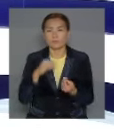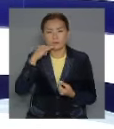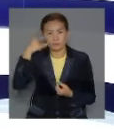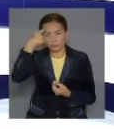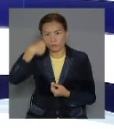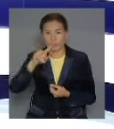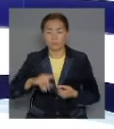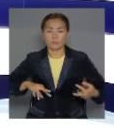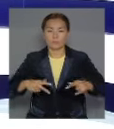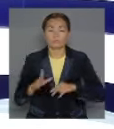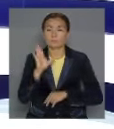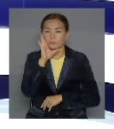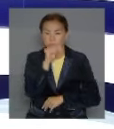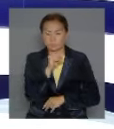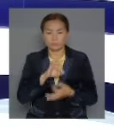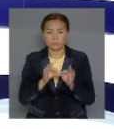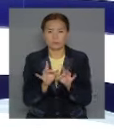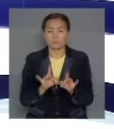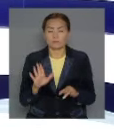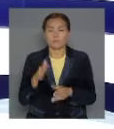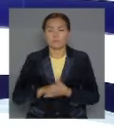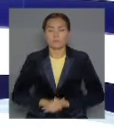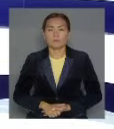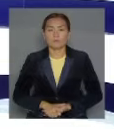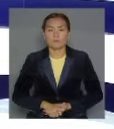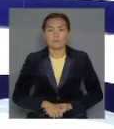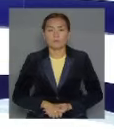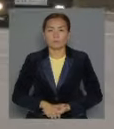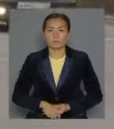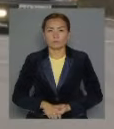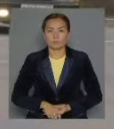нөмірге ауыстыруға мүмкіндік алды. Толығырақ тілші тарқатсын.